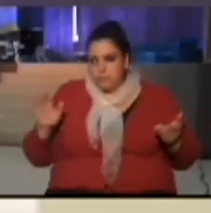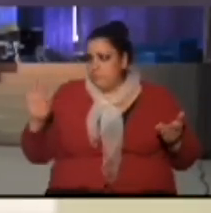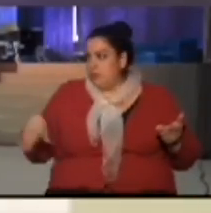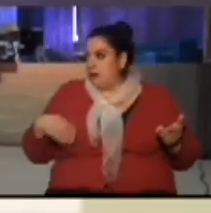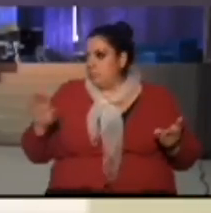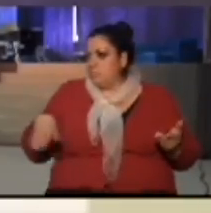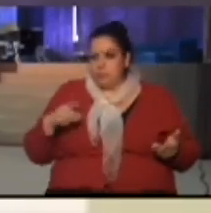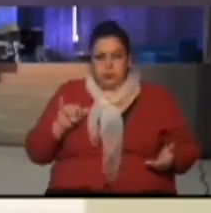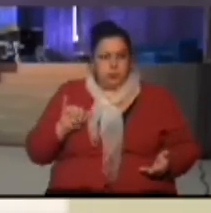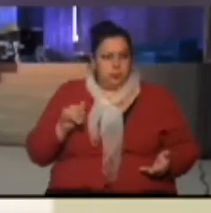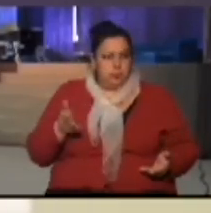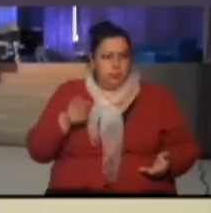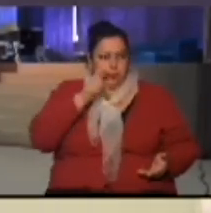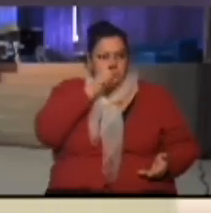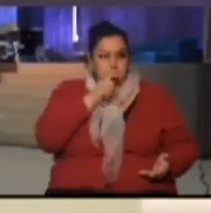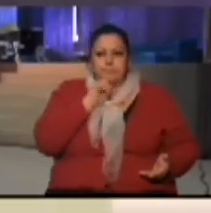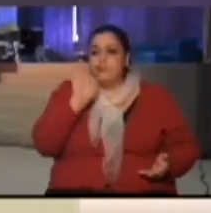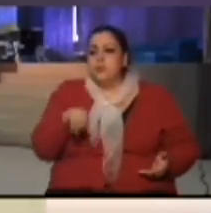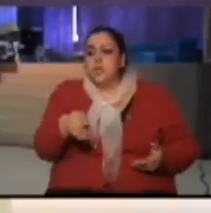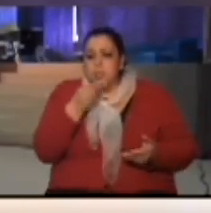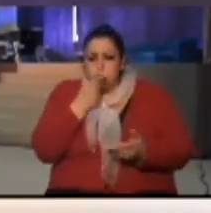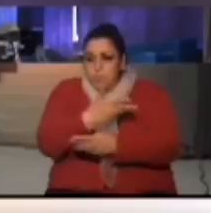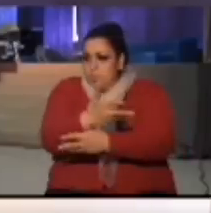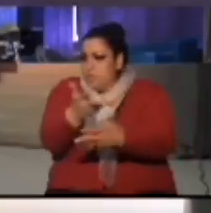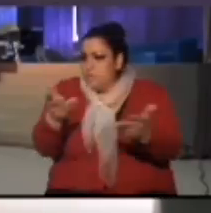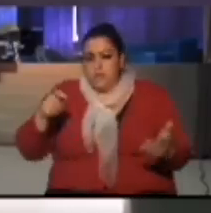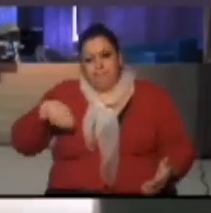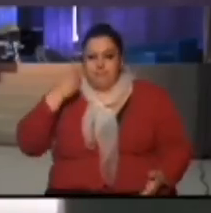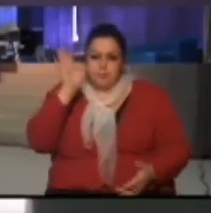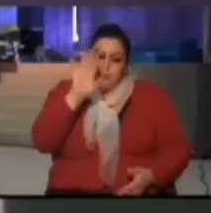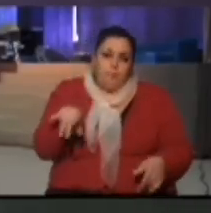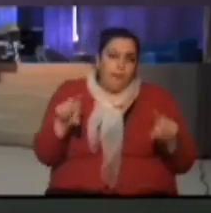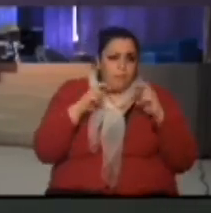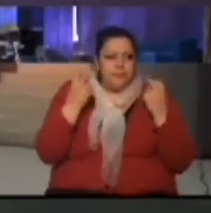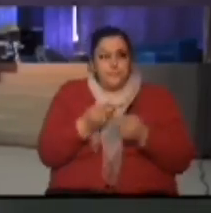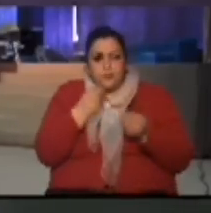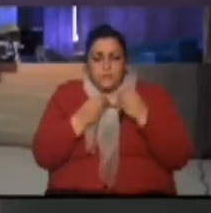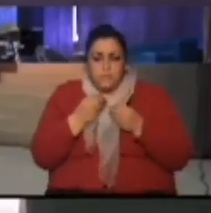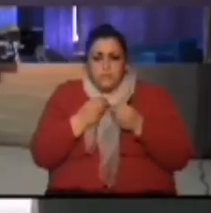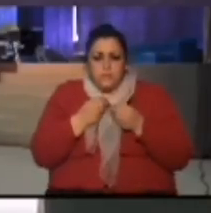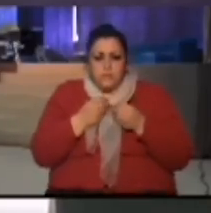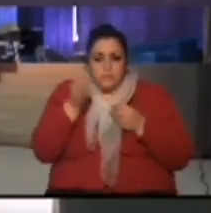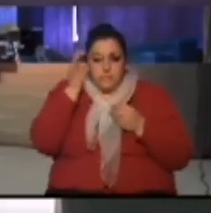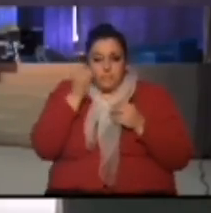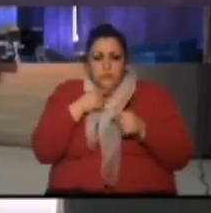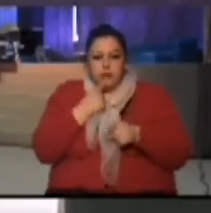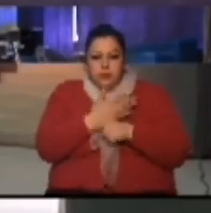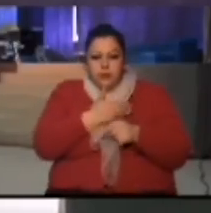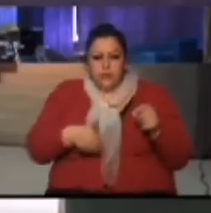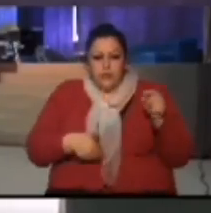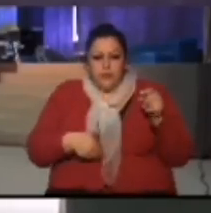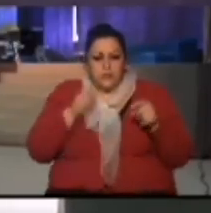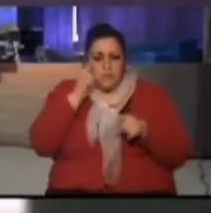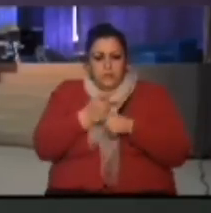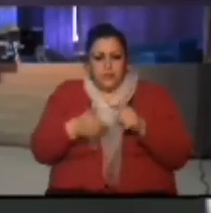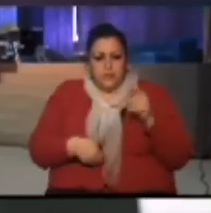է, «Էսի ճիշտ չի, էսի ճիշտ չի, ես ուտեմ, կշտանամ քուրս, ախպերս ընդեղ սոված մնա, էսի ճիշտ